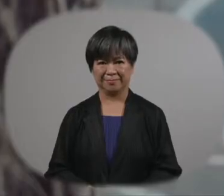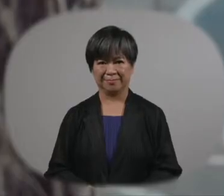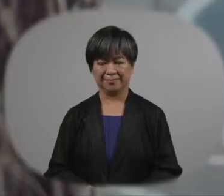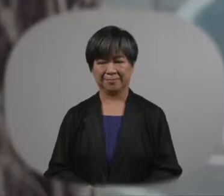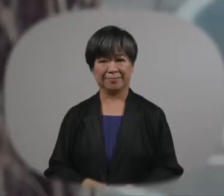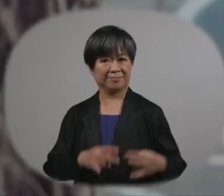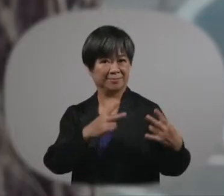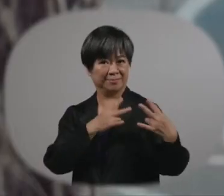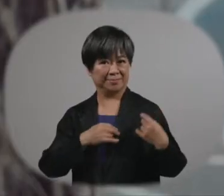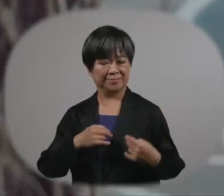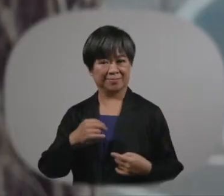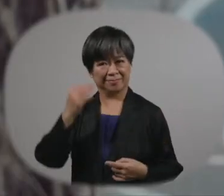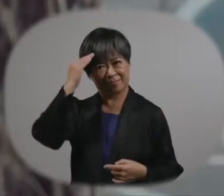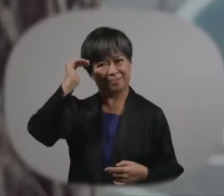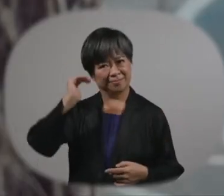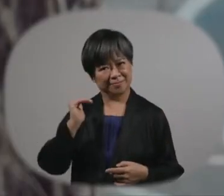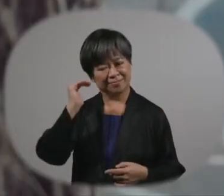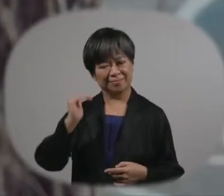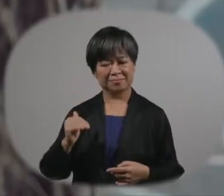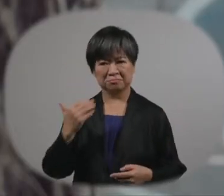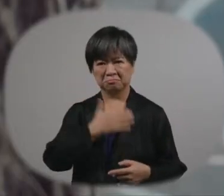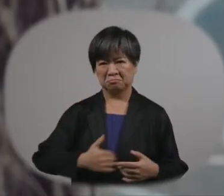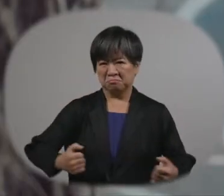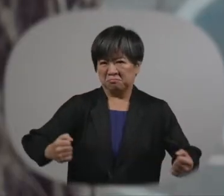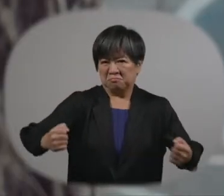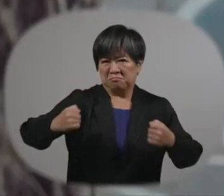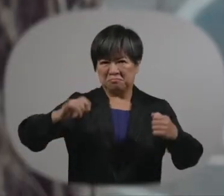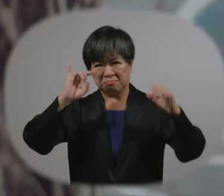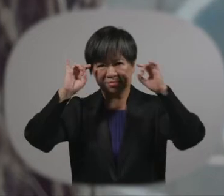蔡依林娇小的身躯里藏着充沛的活力，